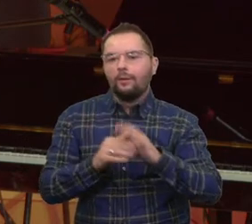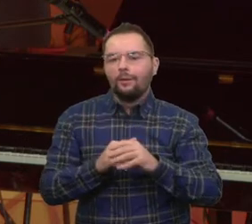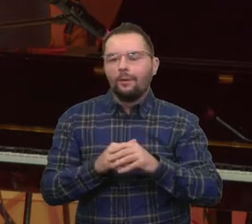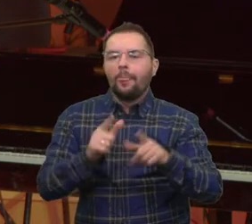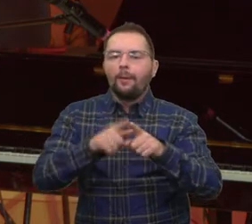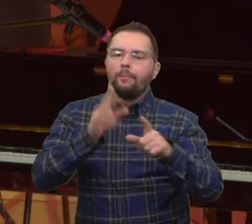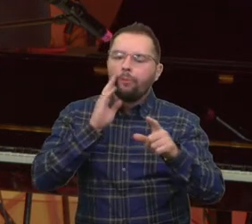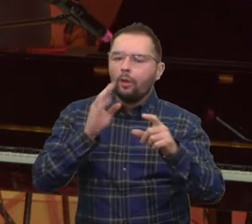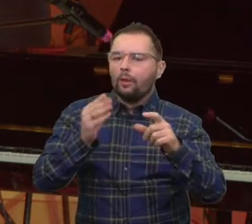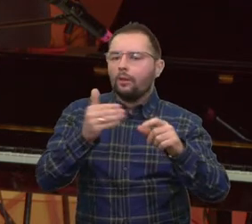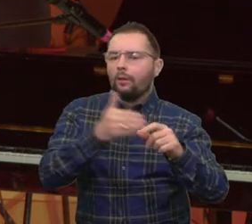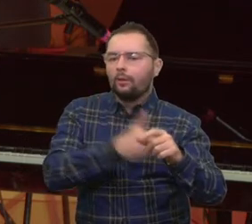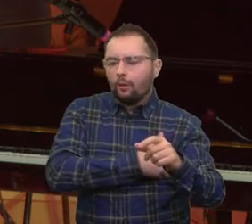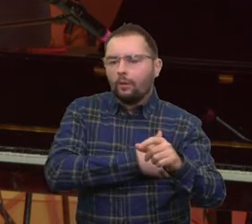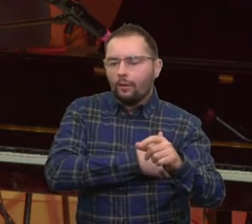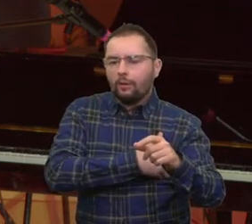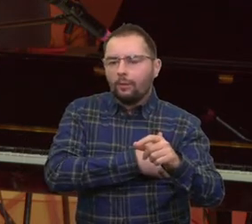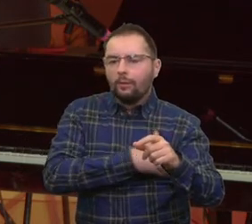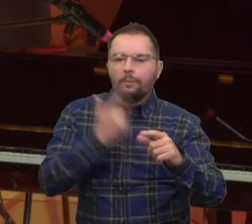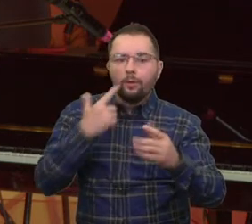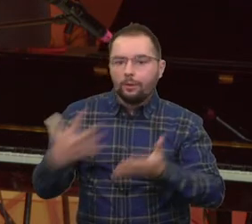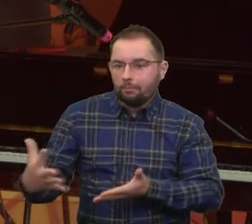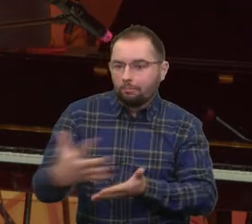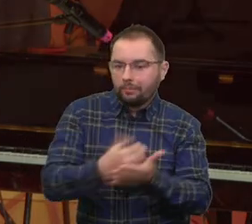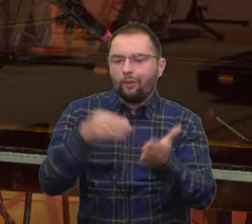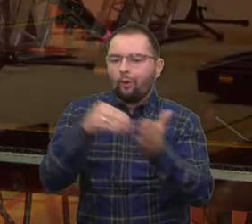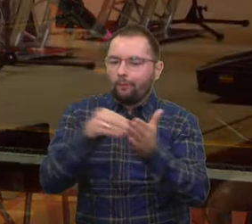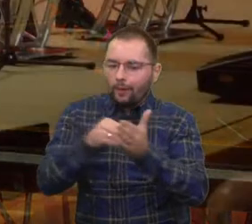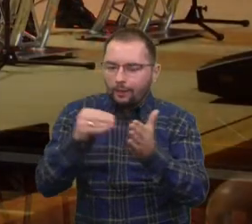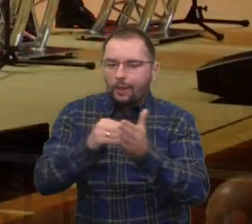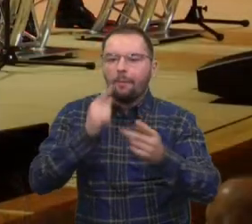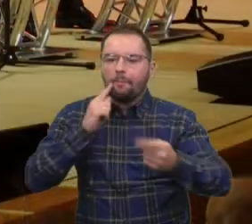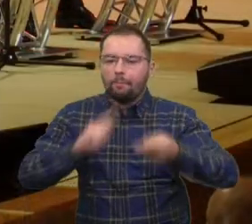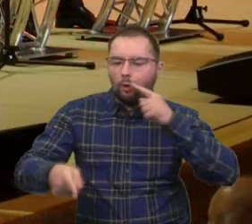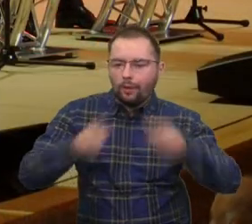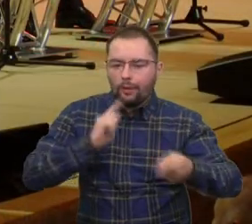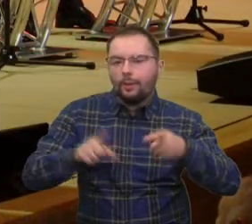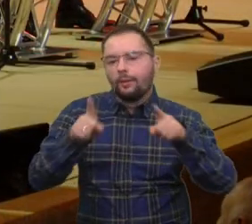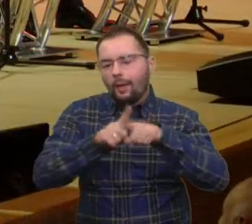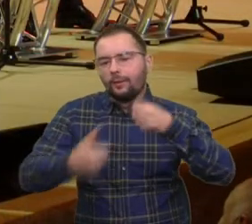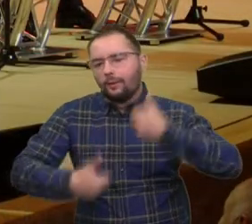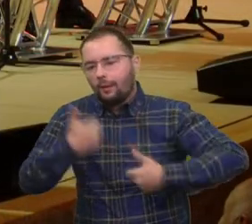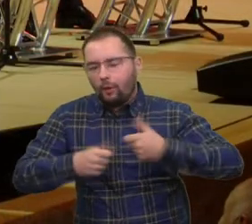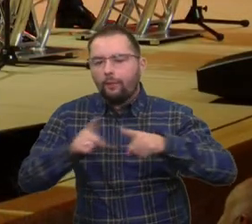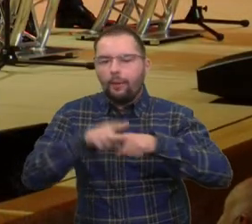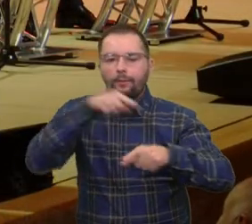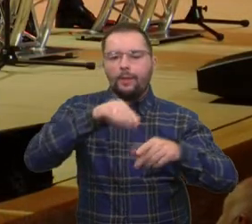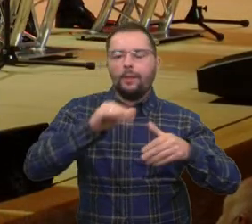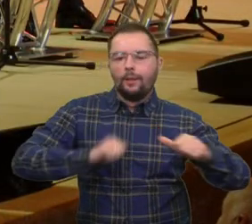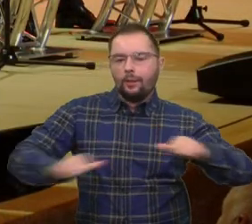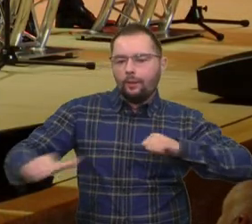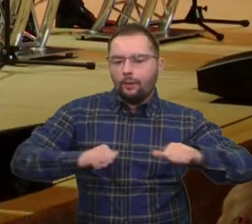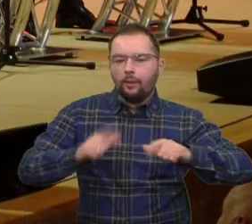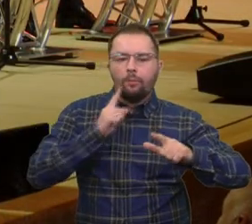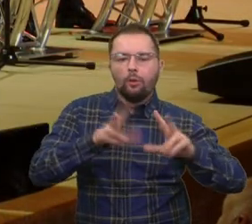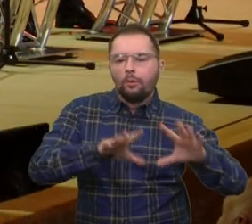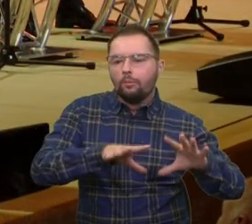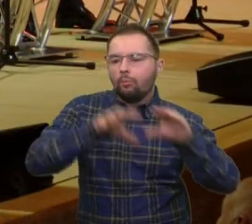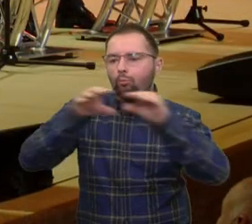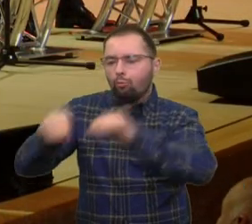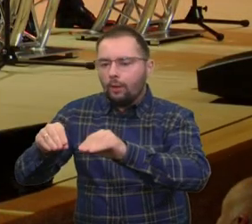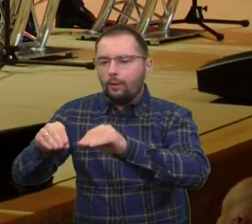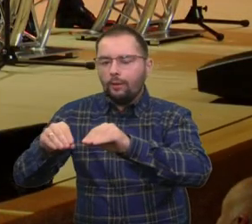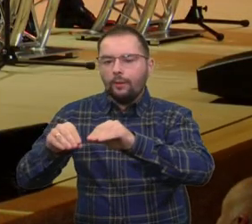moja szkoła, gdzie myślę, że zebrałem dobre doświadczenie polityczne i zawodowe w samorządzie, żeby potem przerzucić to na